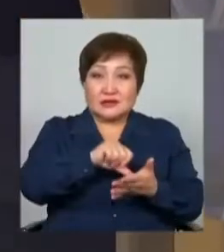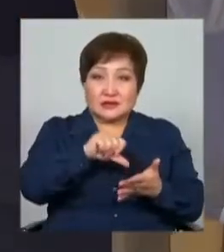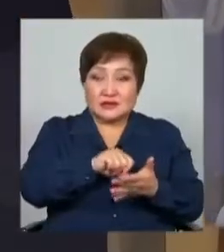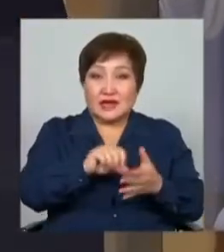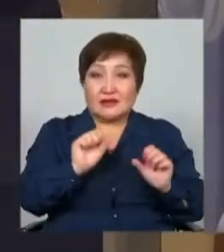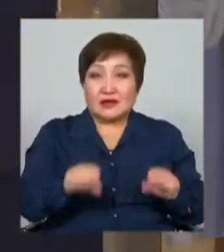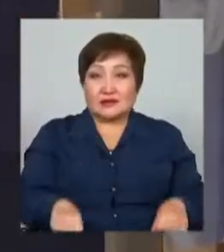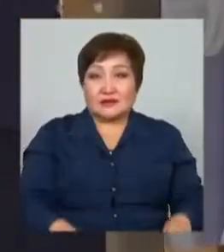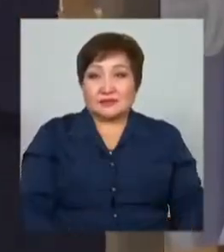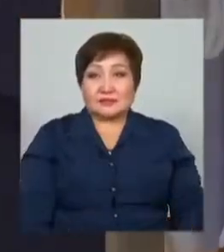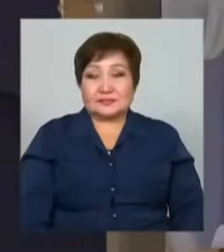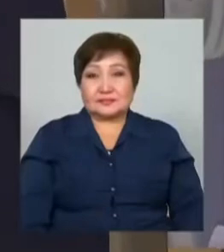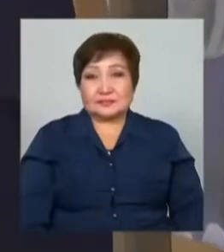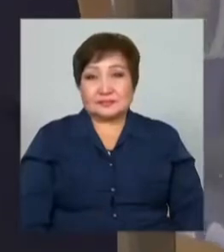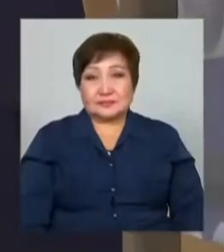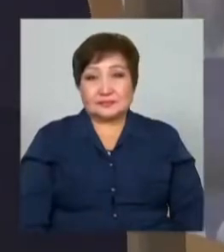ручку.